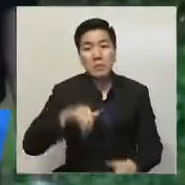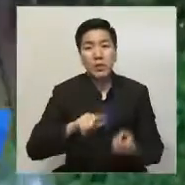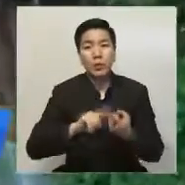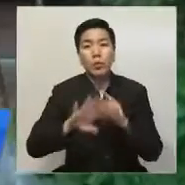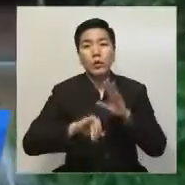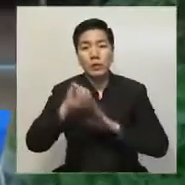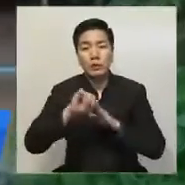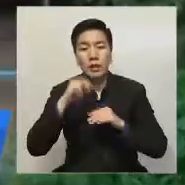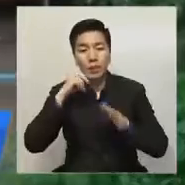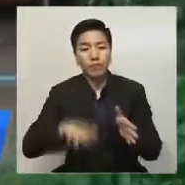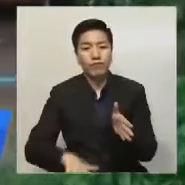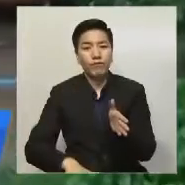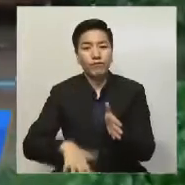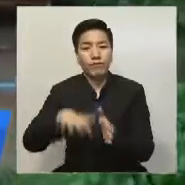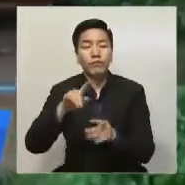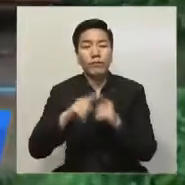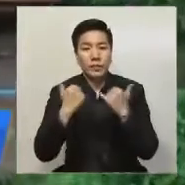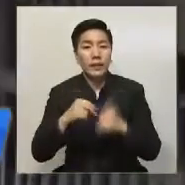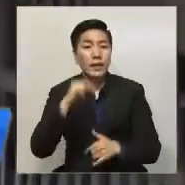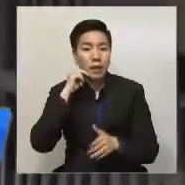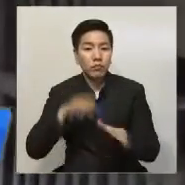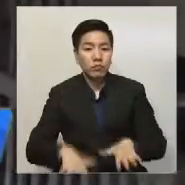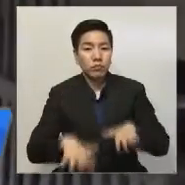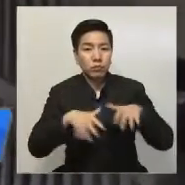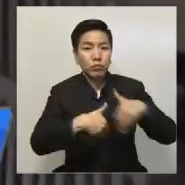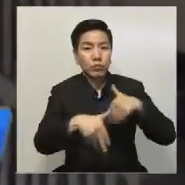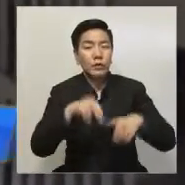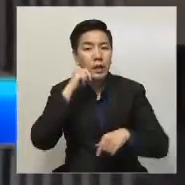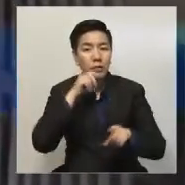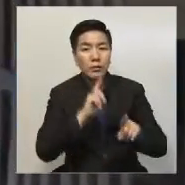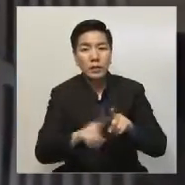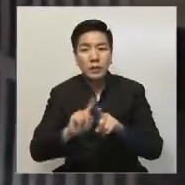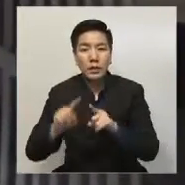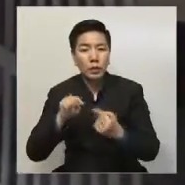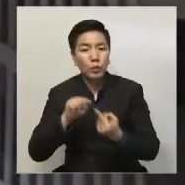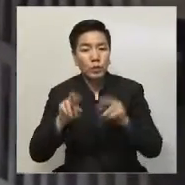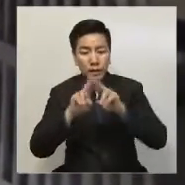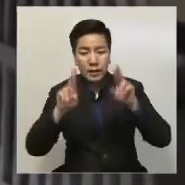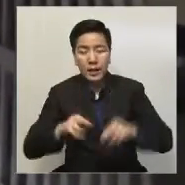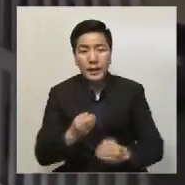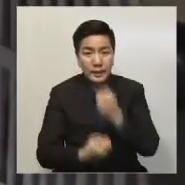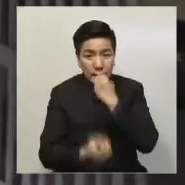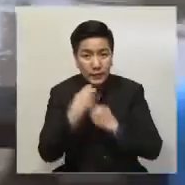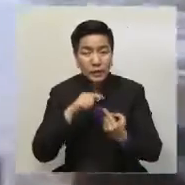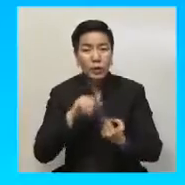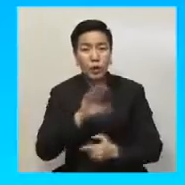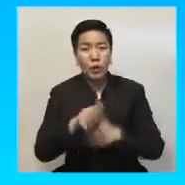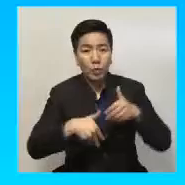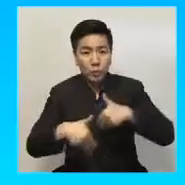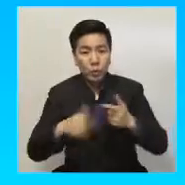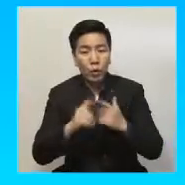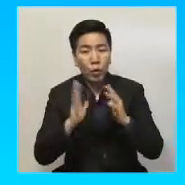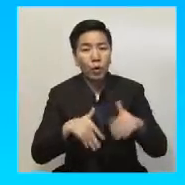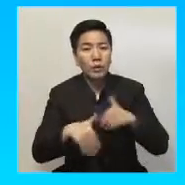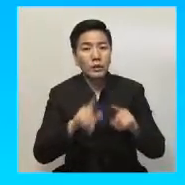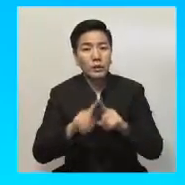องเชียงใหม่มีระดับสูงขึ้นนะคะแล้วก็น้ำเข้าท่วมริมน้ำบริเวณร้านอาหารและบ้านเรือนของประชาชนชุ